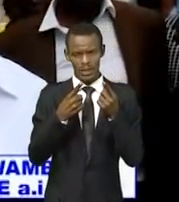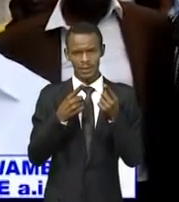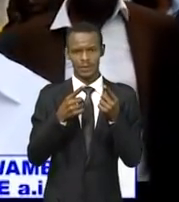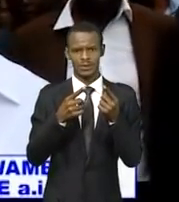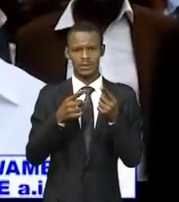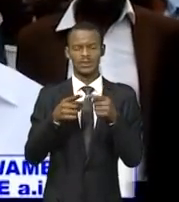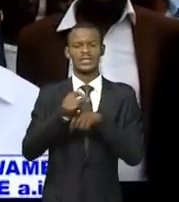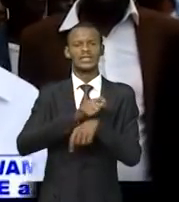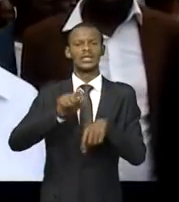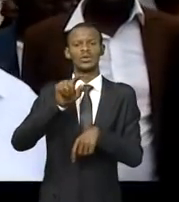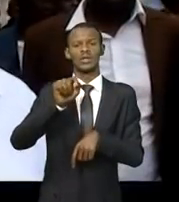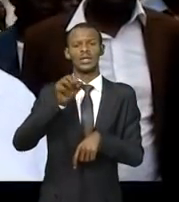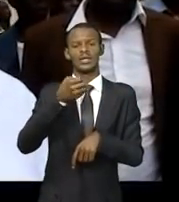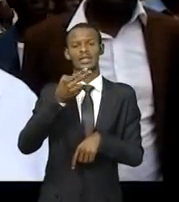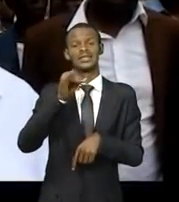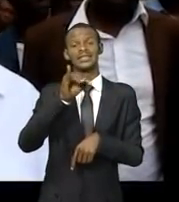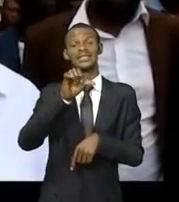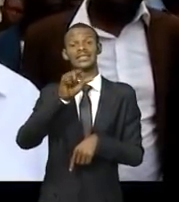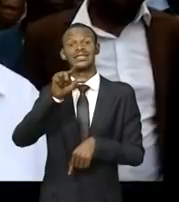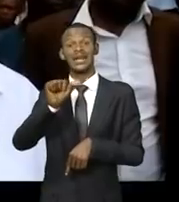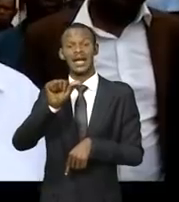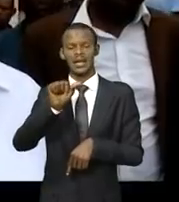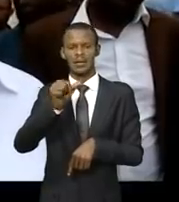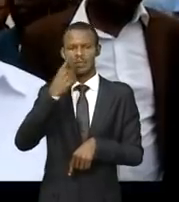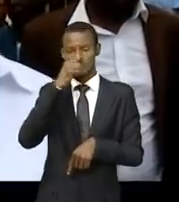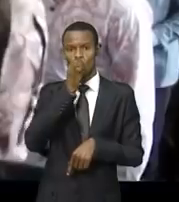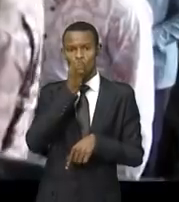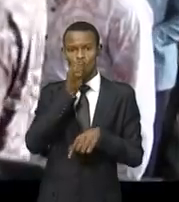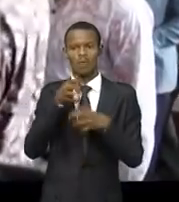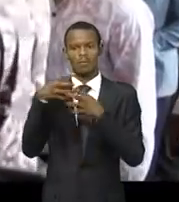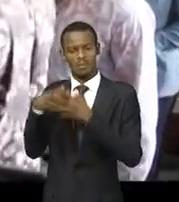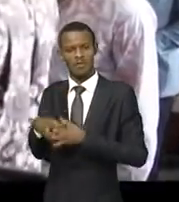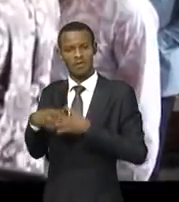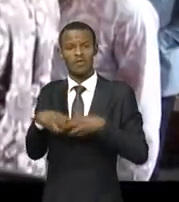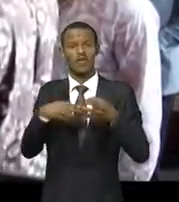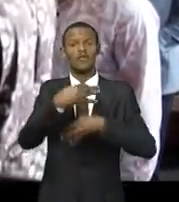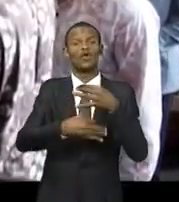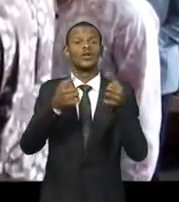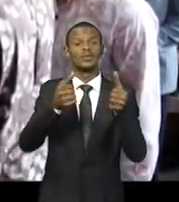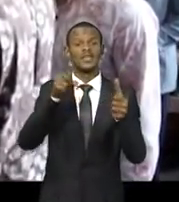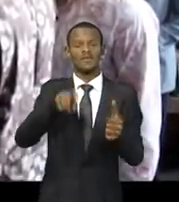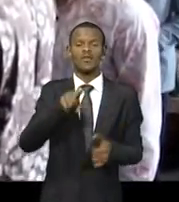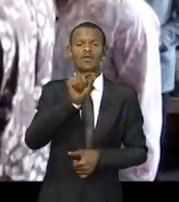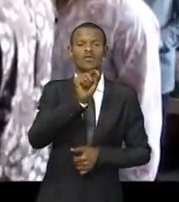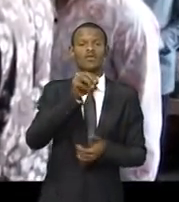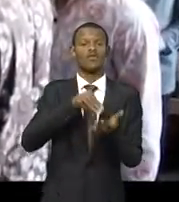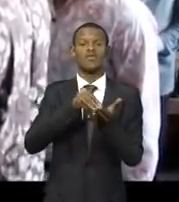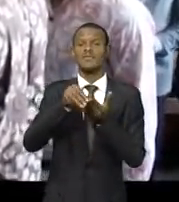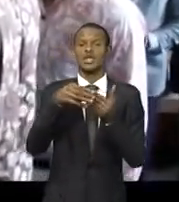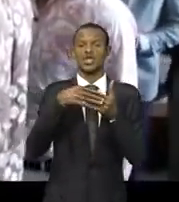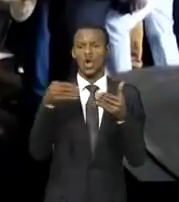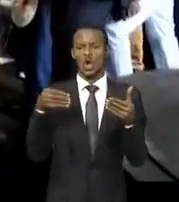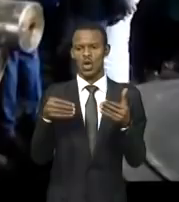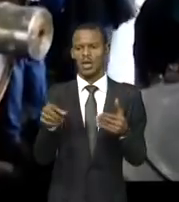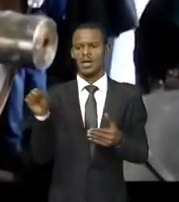dollars. Avec 20 millions de dollars, on peut faire quelque chose avec Tchad. Aujourd'hui, ils sont en train de travailler avec les petits moyens de